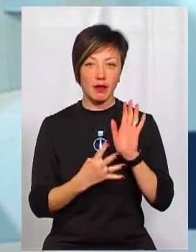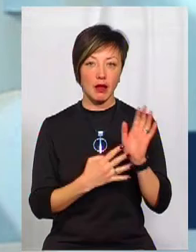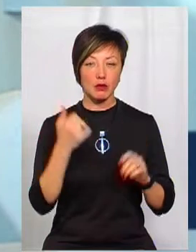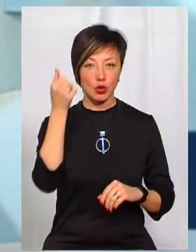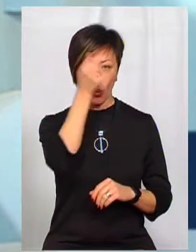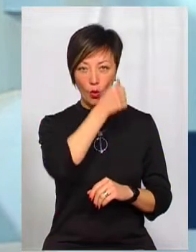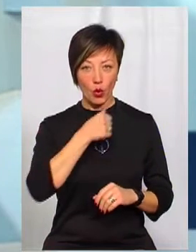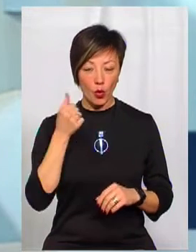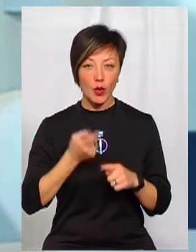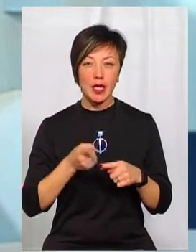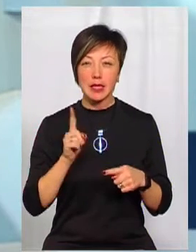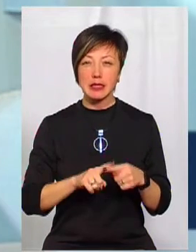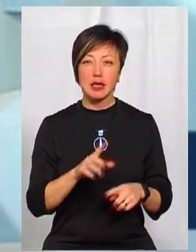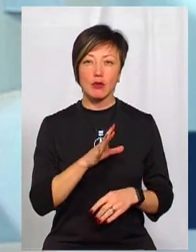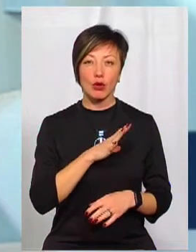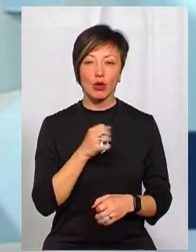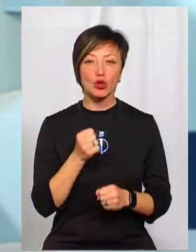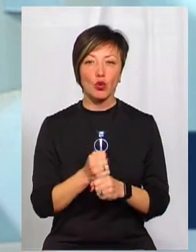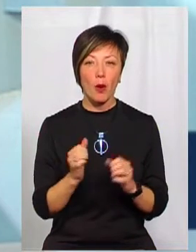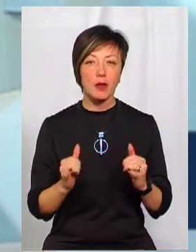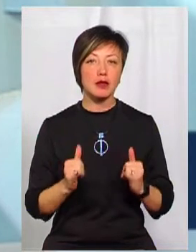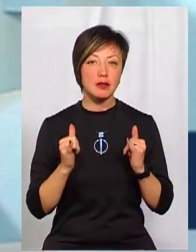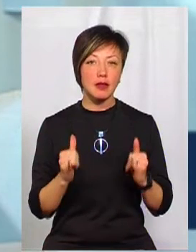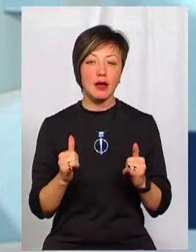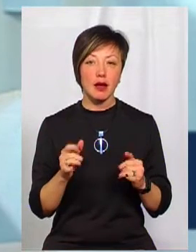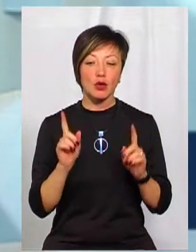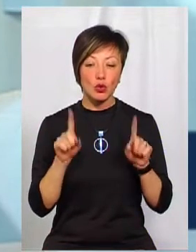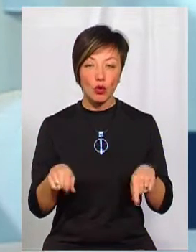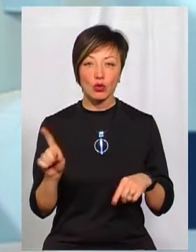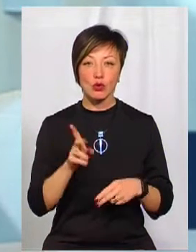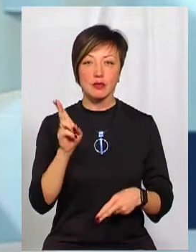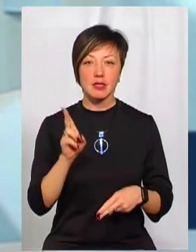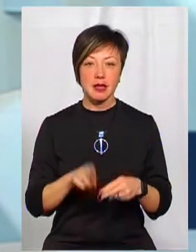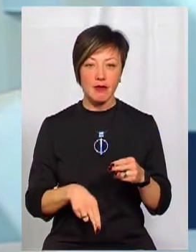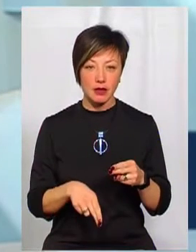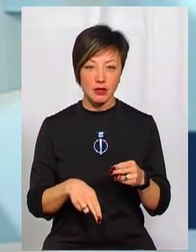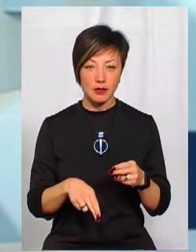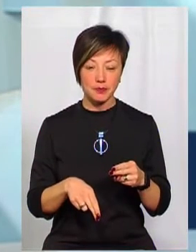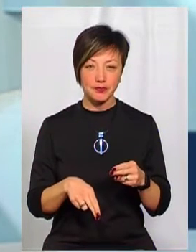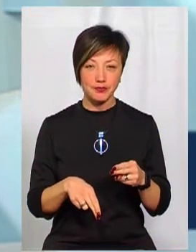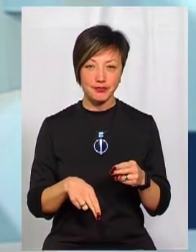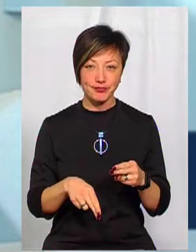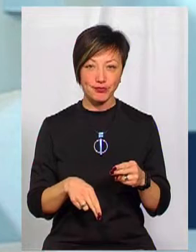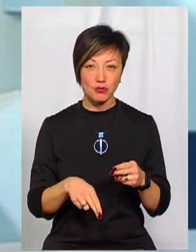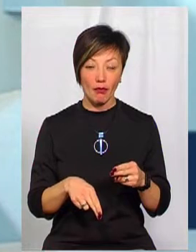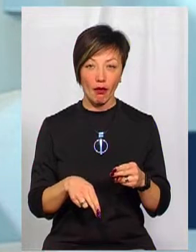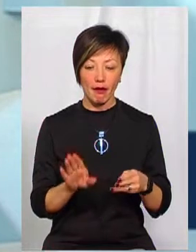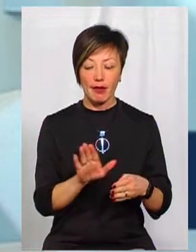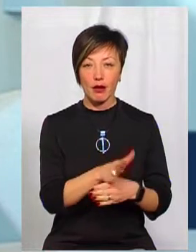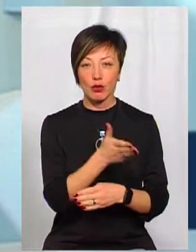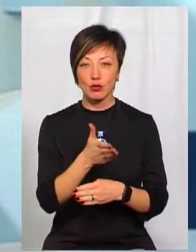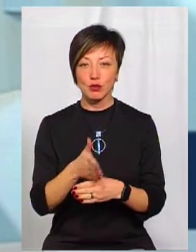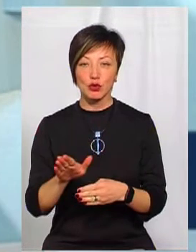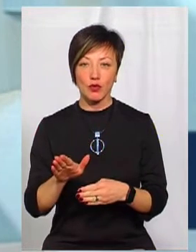року. Це було зроблено для завершення так званого анбандлінгу на газовому ринку, тобто